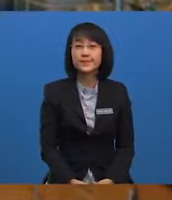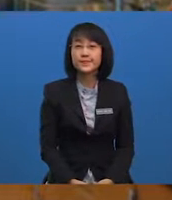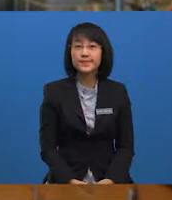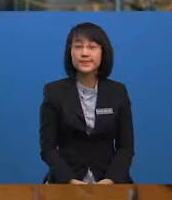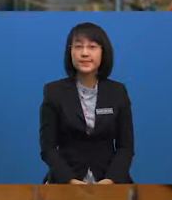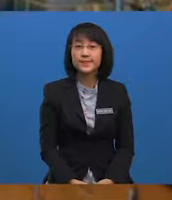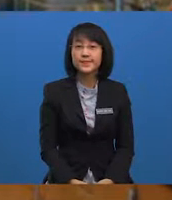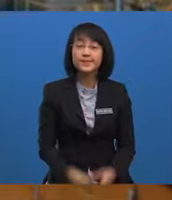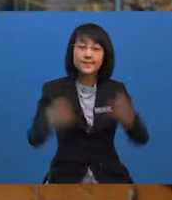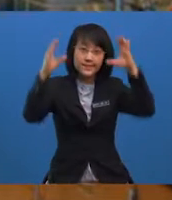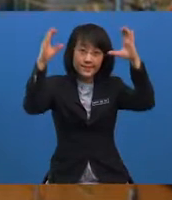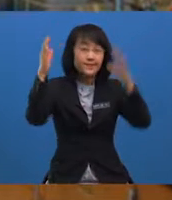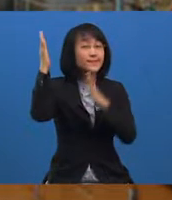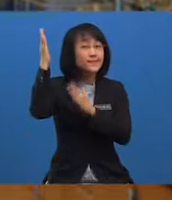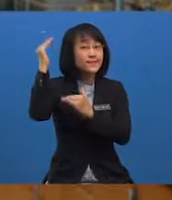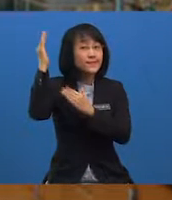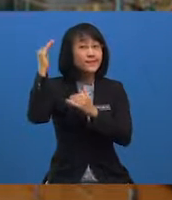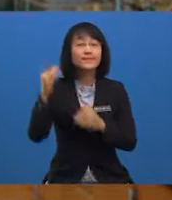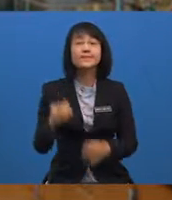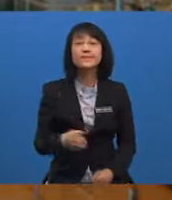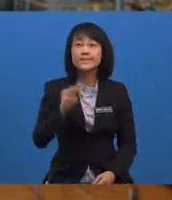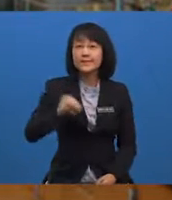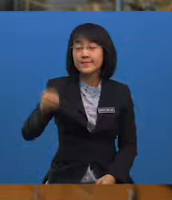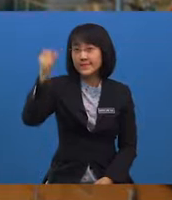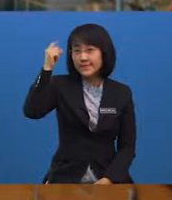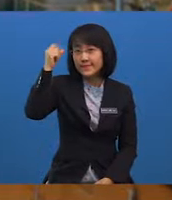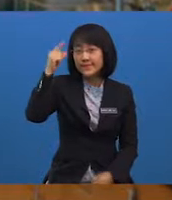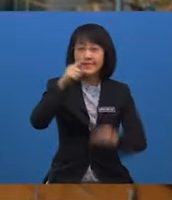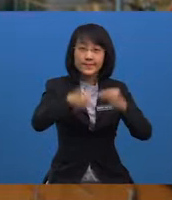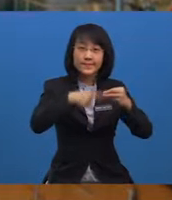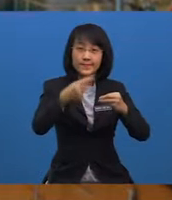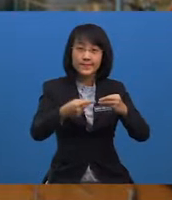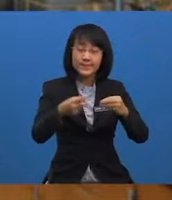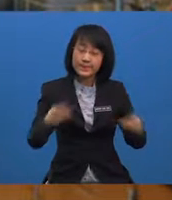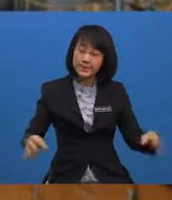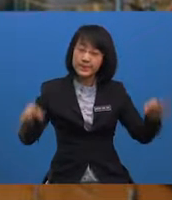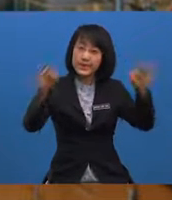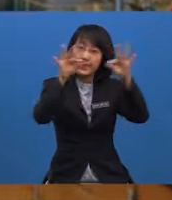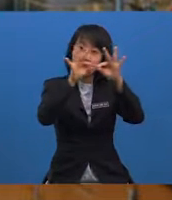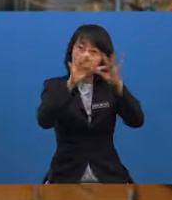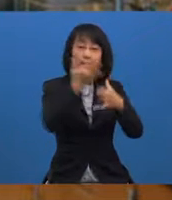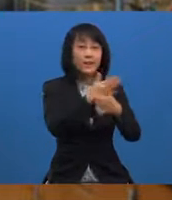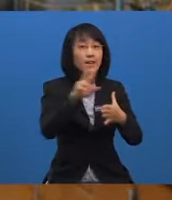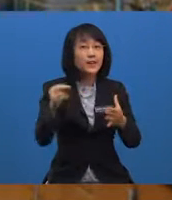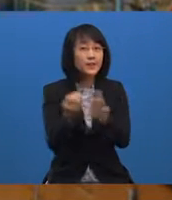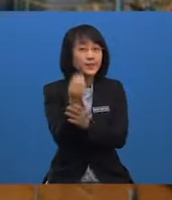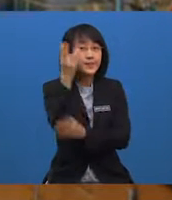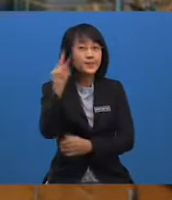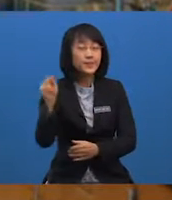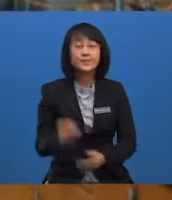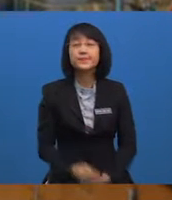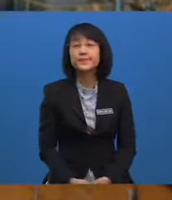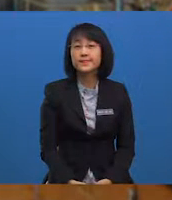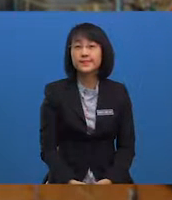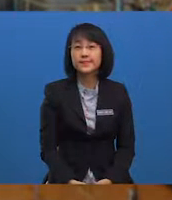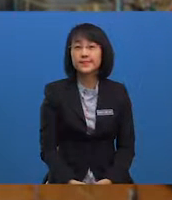Baiklah murid-murid, cikgu harap murid-murid faham akan kepentingan bahagian tumbuhan.